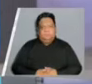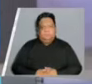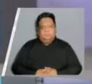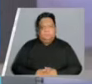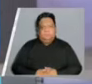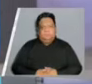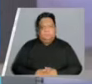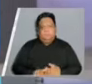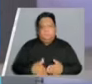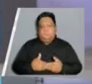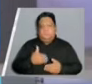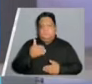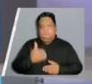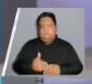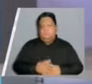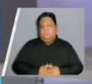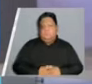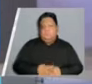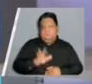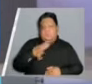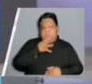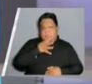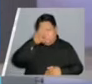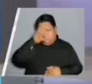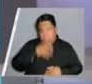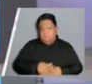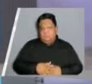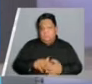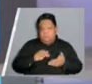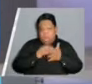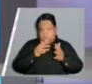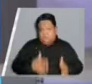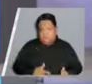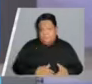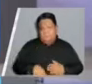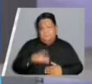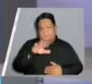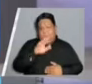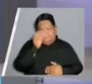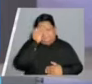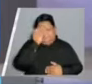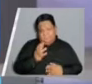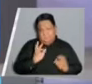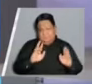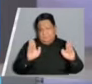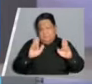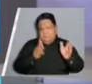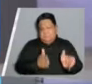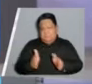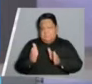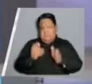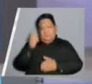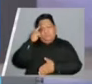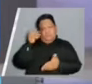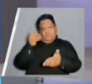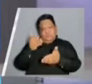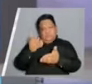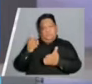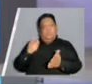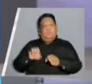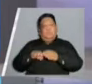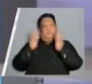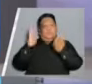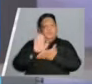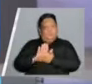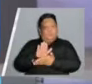Sa mga magulang at estudyante, naku, ihanda ninyong inyong bulsa para sa palapit na pasukan. Ilang gamit pang